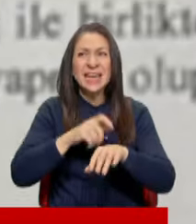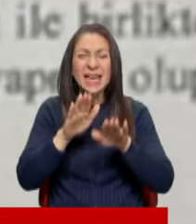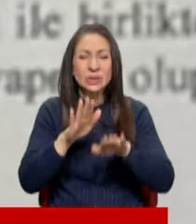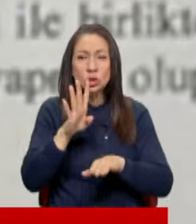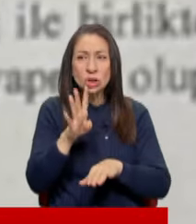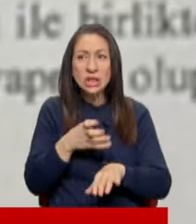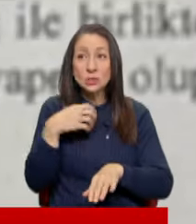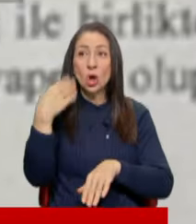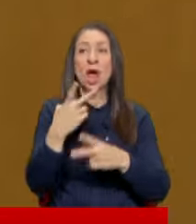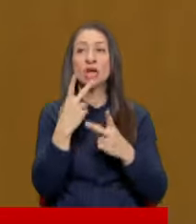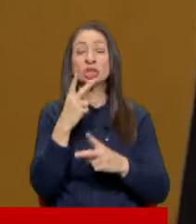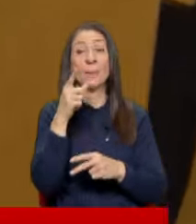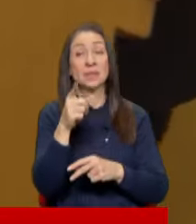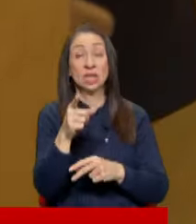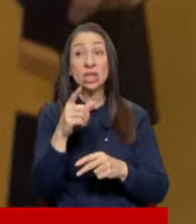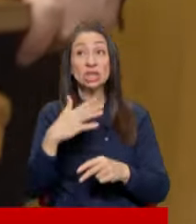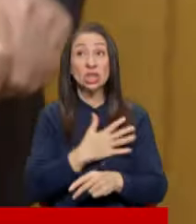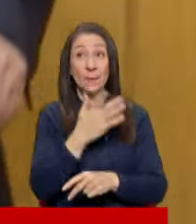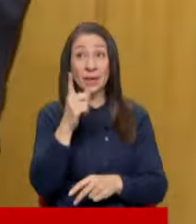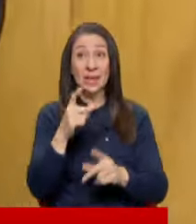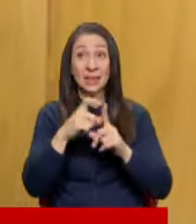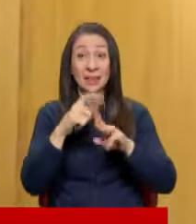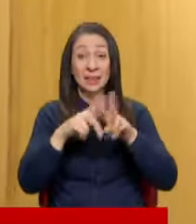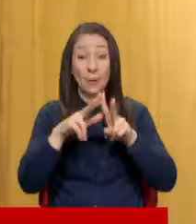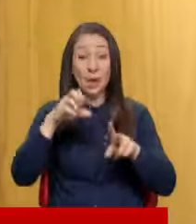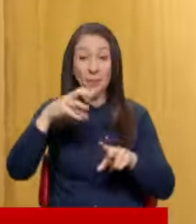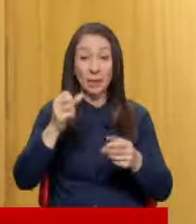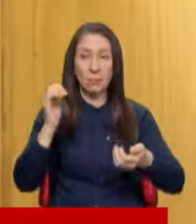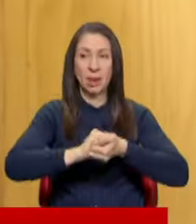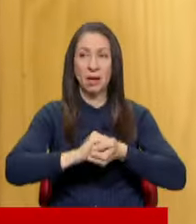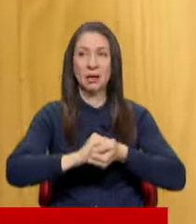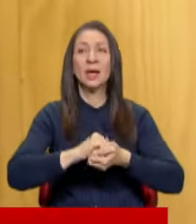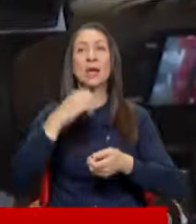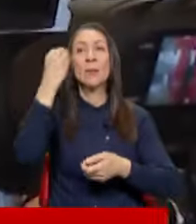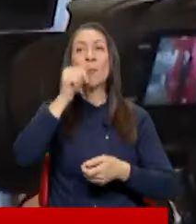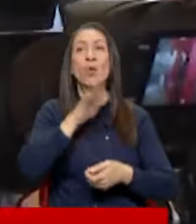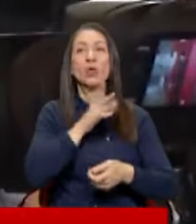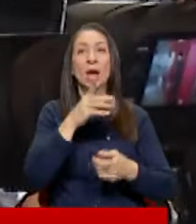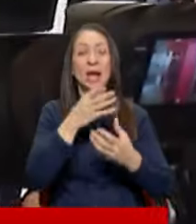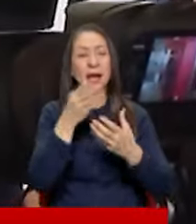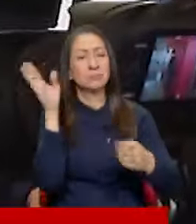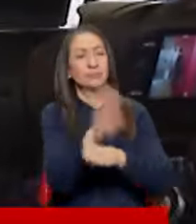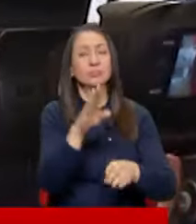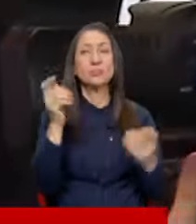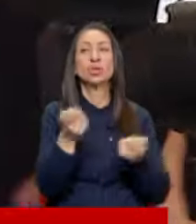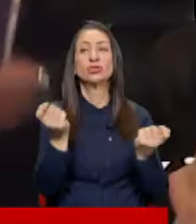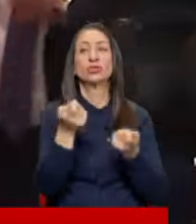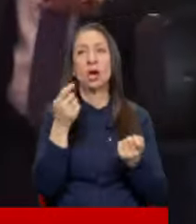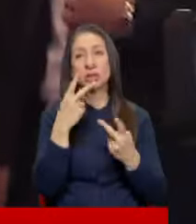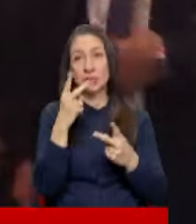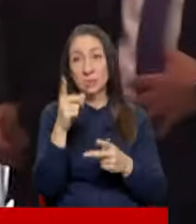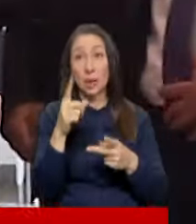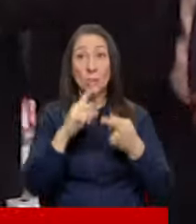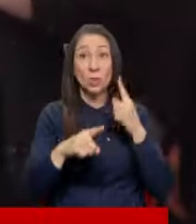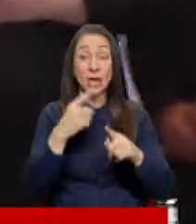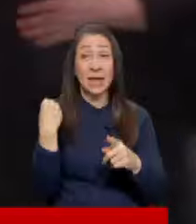yaklaşık 4 saat sonra açıklanması CHP'nin den Parti AK Parti ile birlikte Ekrem İmamoğlu'na kaybettirmeye çalışıyor açıklaması